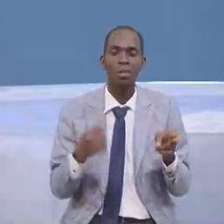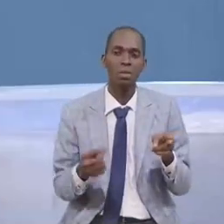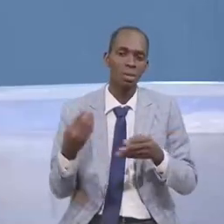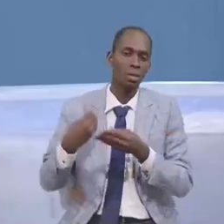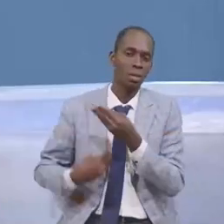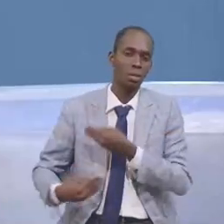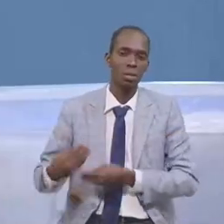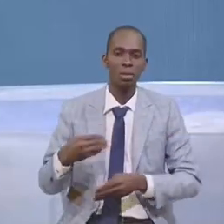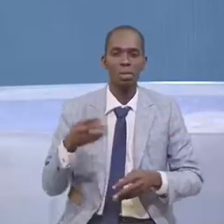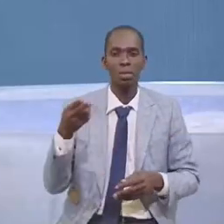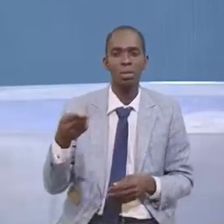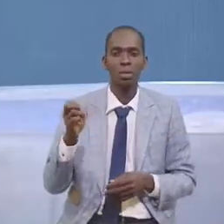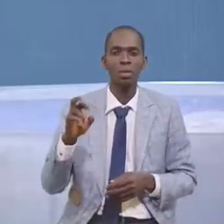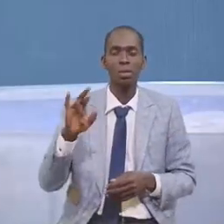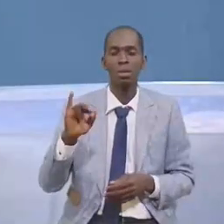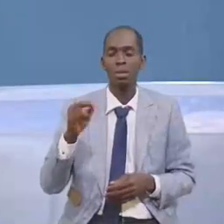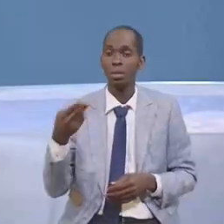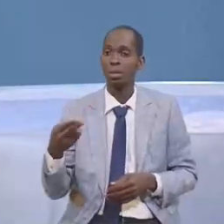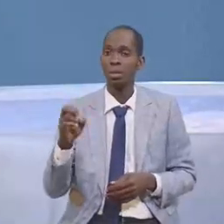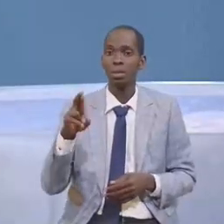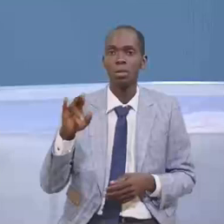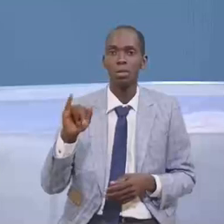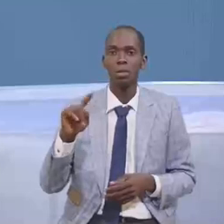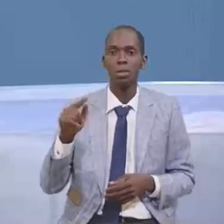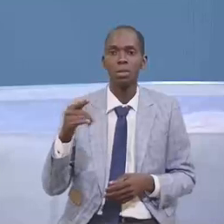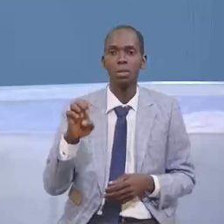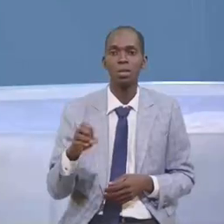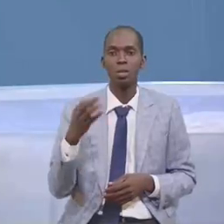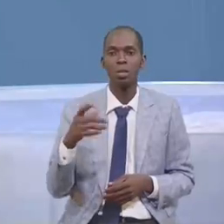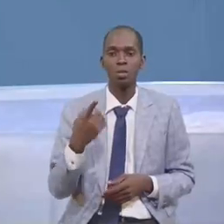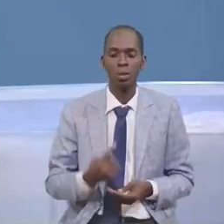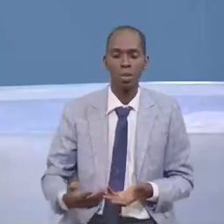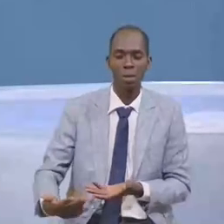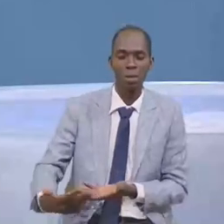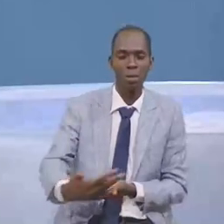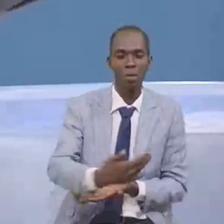L'héritage des moissonneurs. Des moissonneurs.